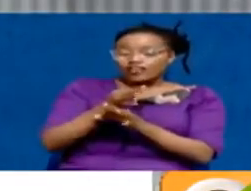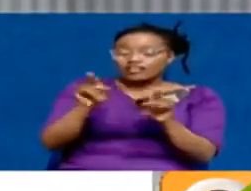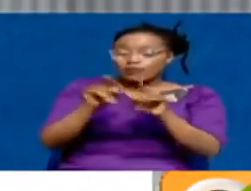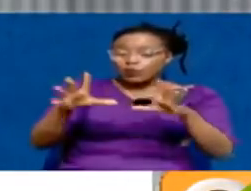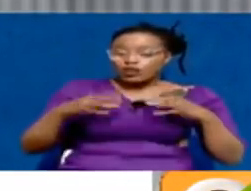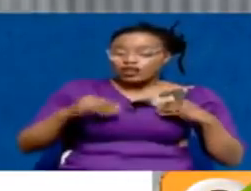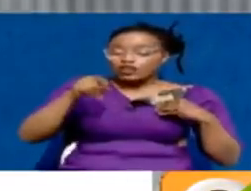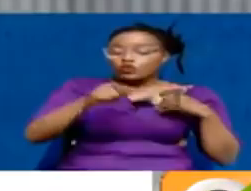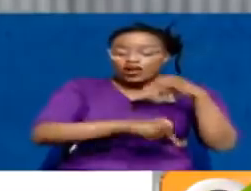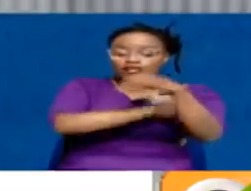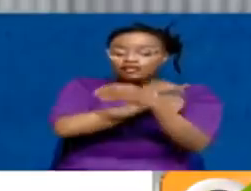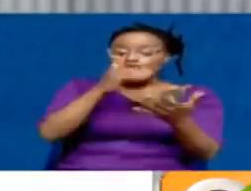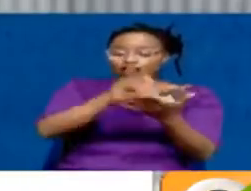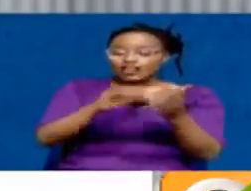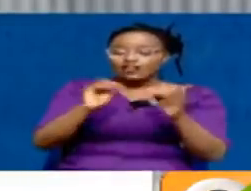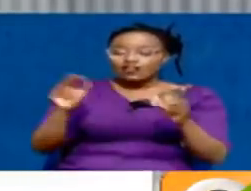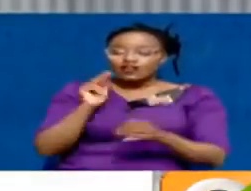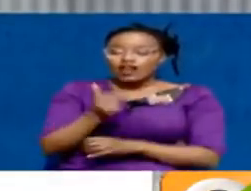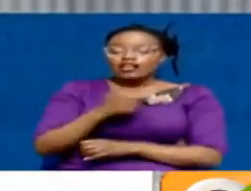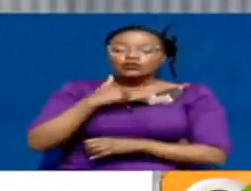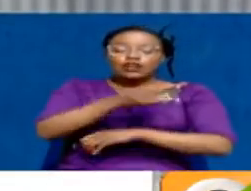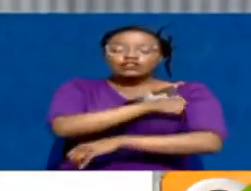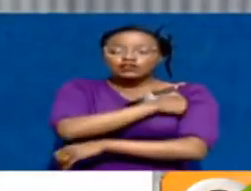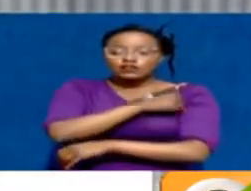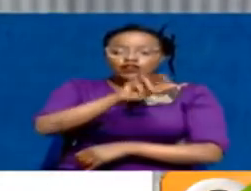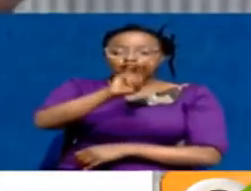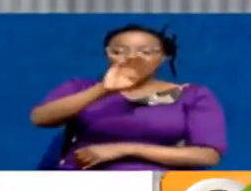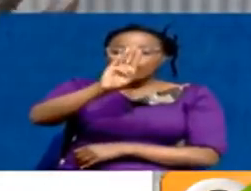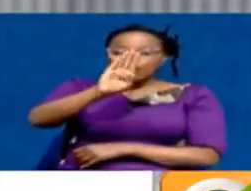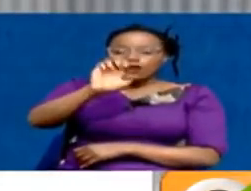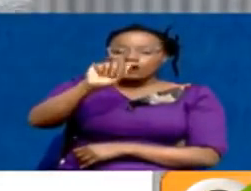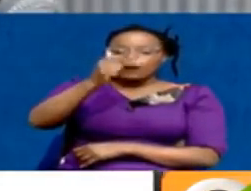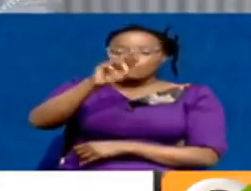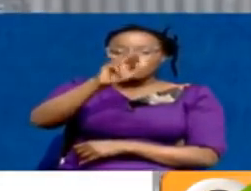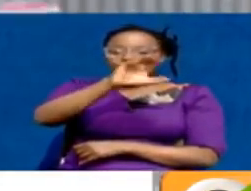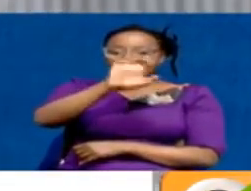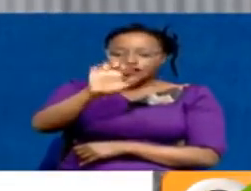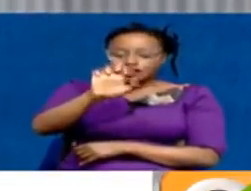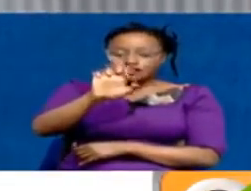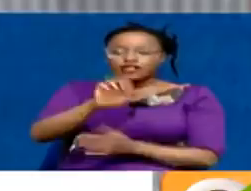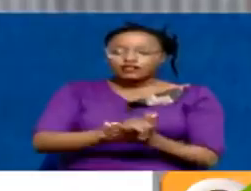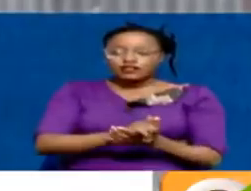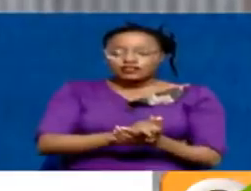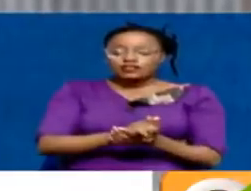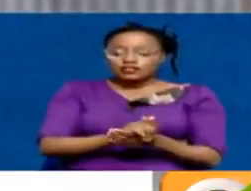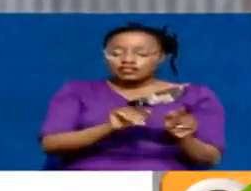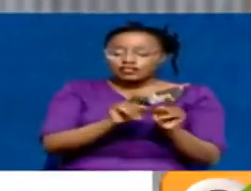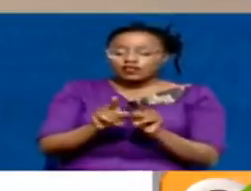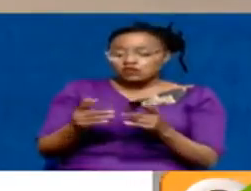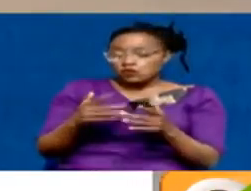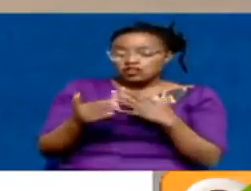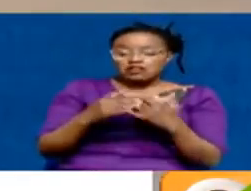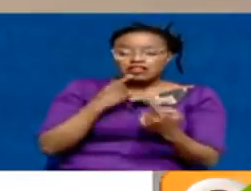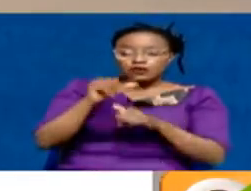kubali kwamba wewe sio chief tena. Tuna chief Beatrice, asante chief Beatrice na ana element kama sina chief